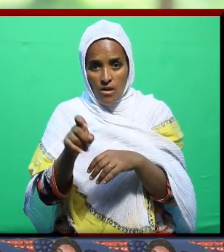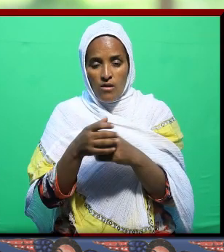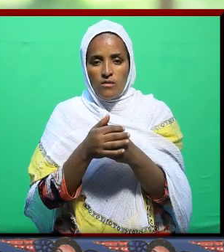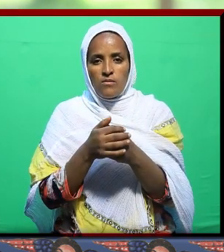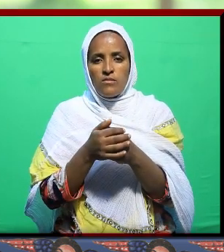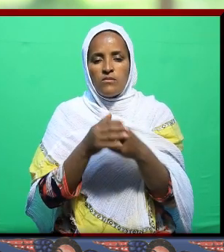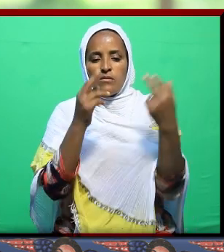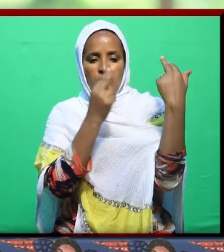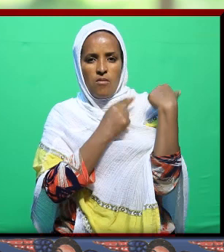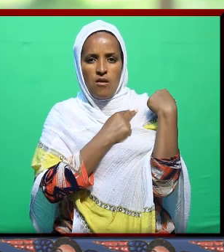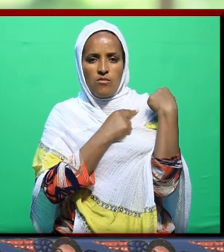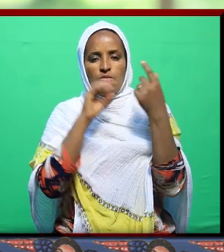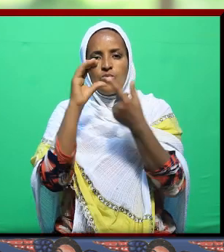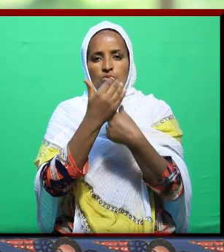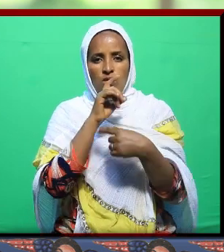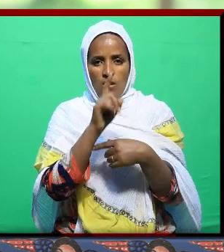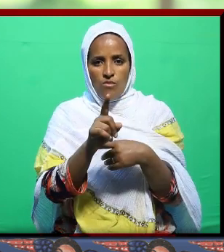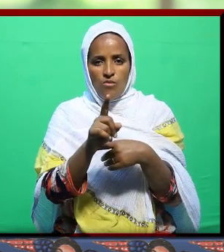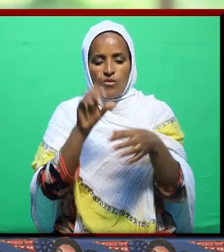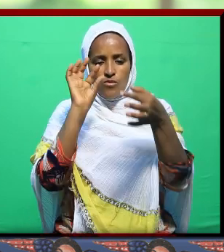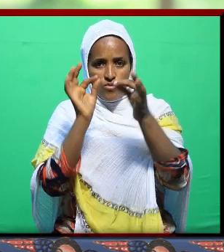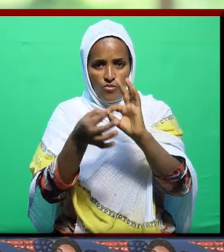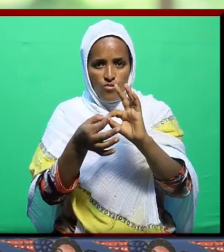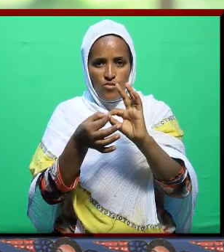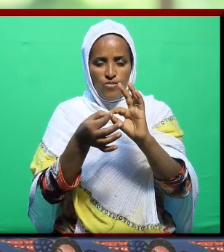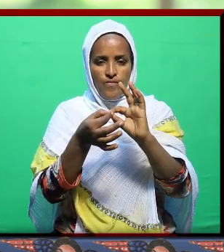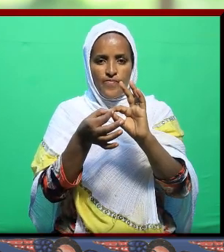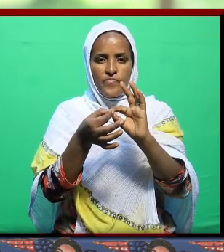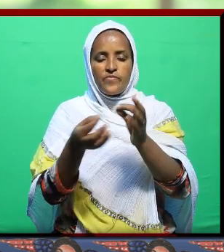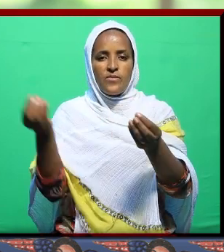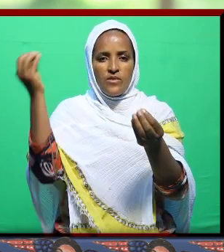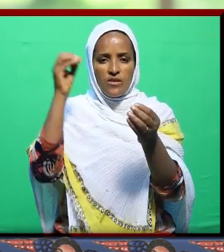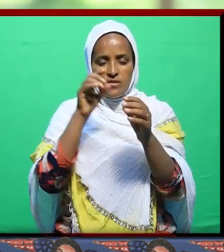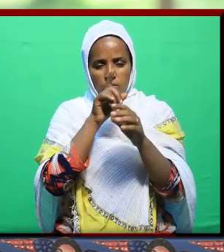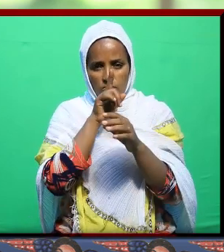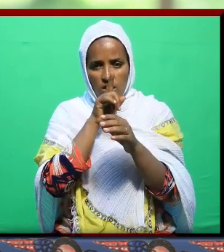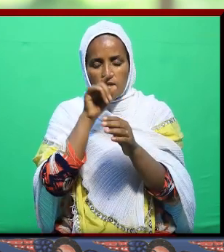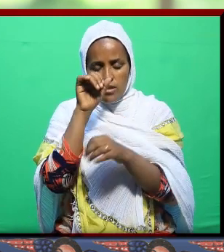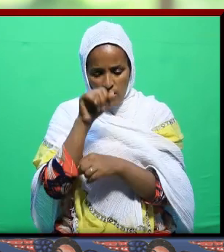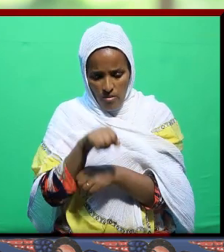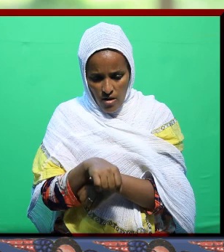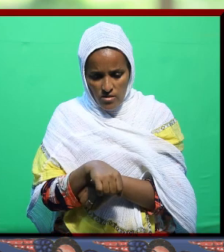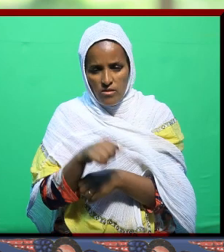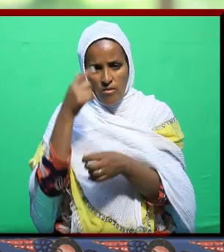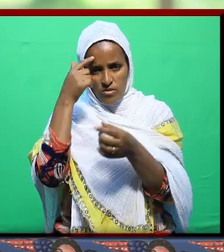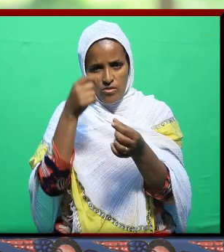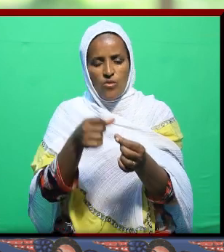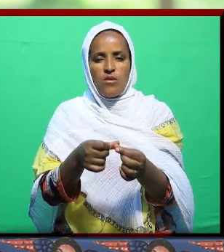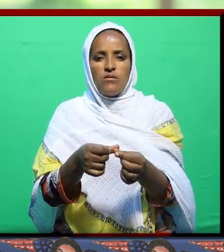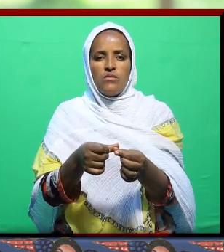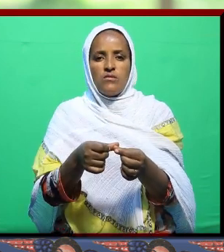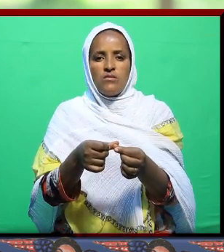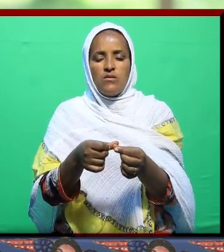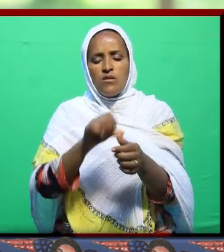ስንል የማዕረግ ሁኔታ ነው። ትርጉሙ ያው መጨመት፣ ዝግ ማለት፣